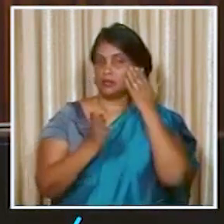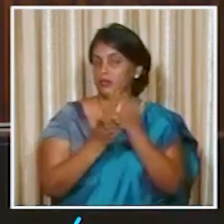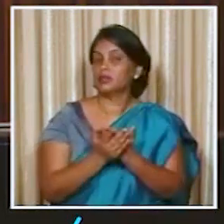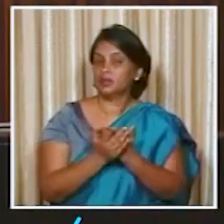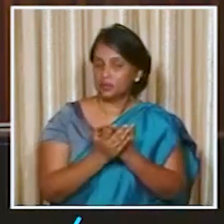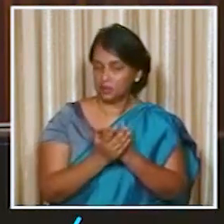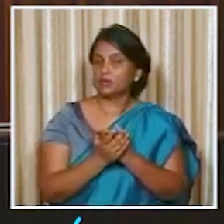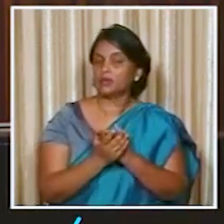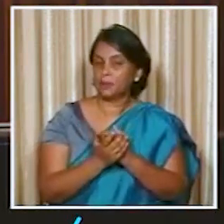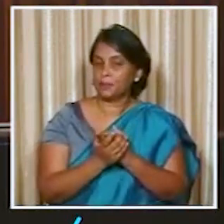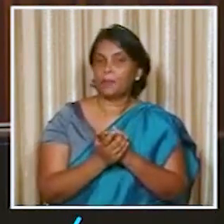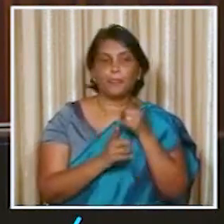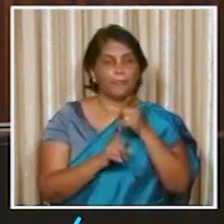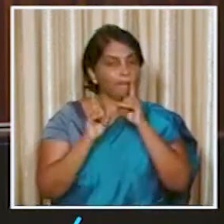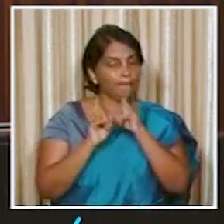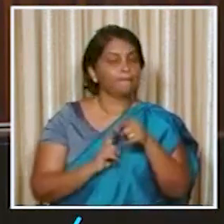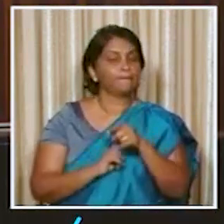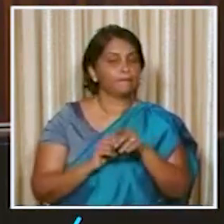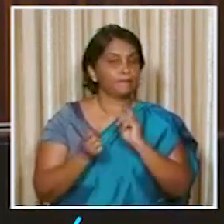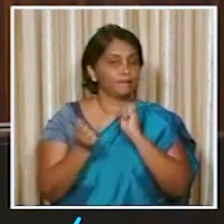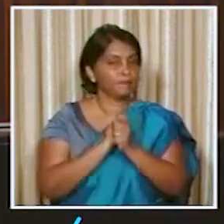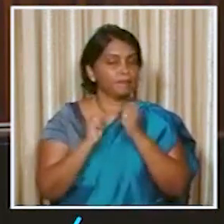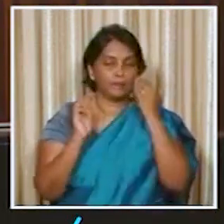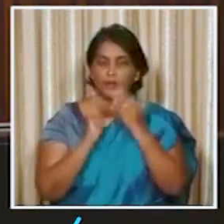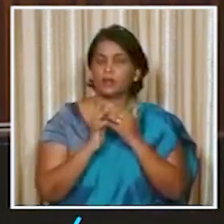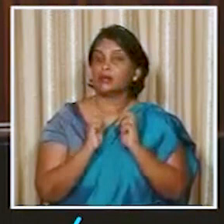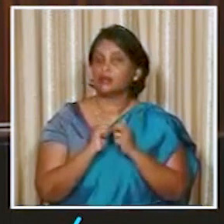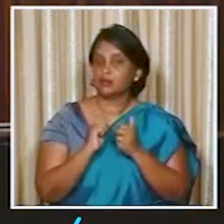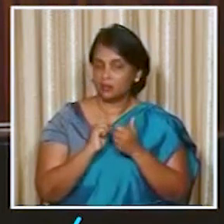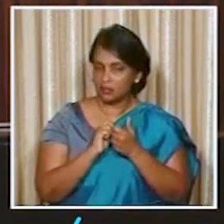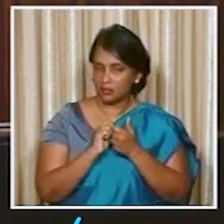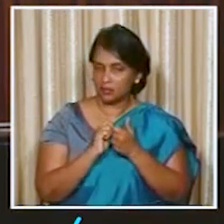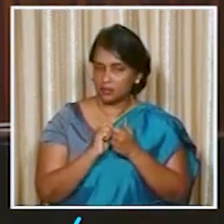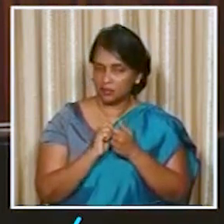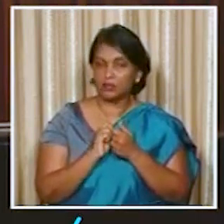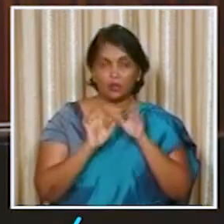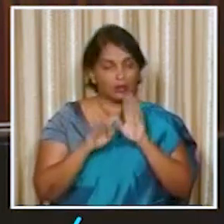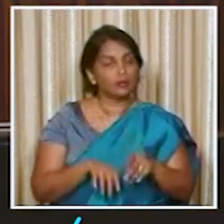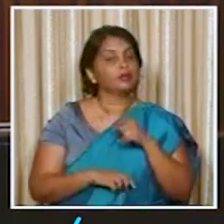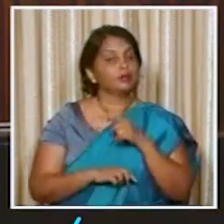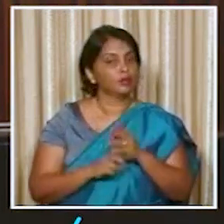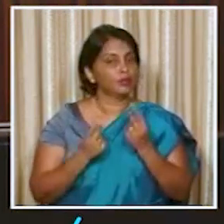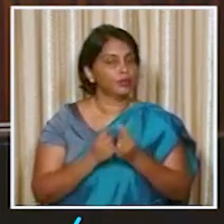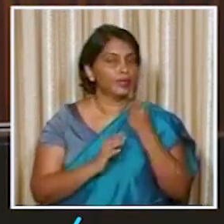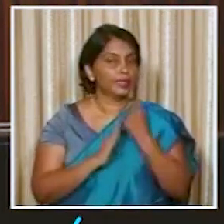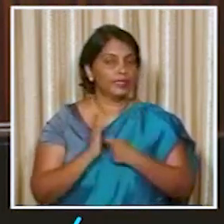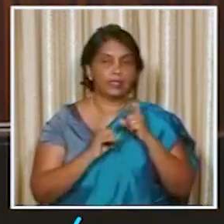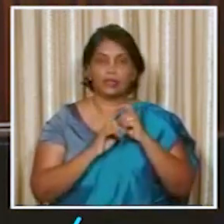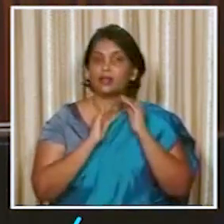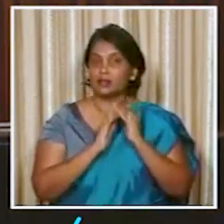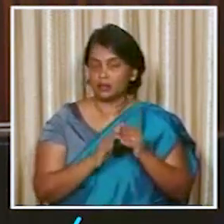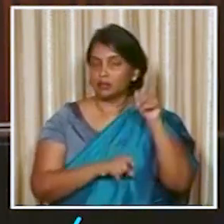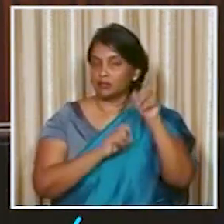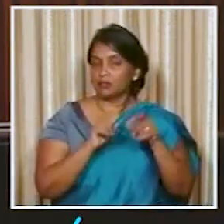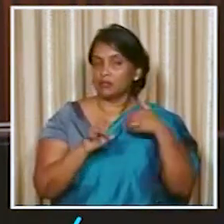කිරීමත් අදාළ සංශෝධන පිළිබඳ ගැටලුවක් ඇතනම් වහාම නීතිපති දෙපාර්තමේන්තුවේ